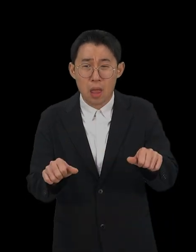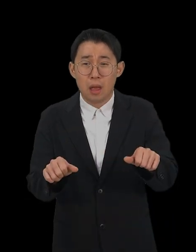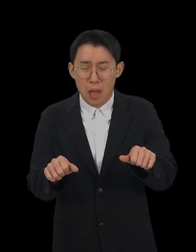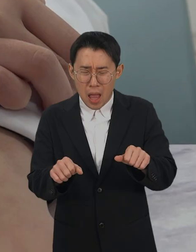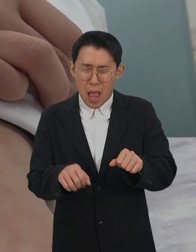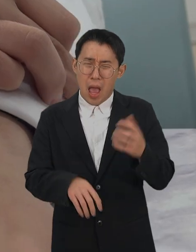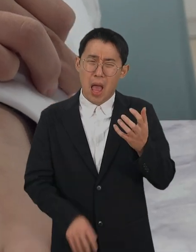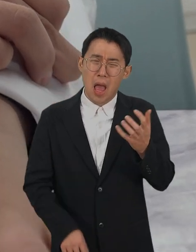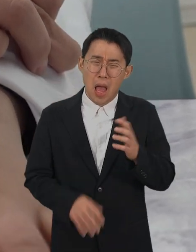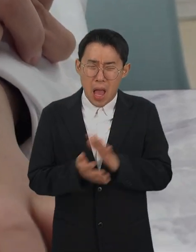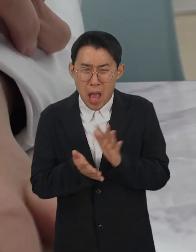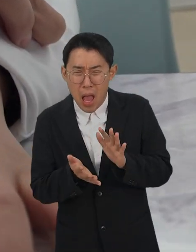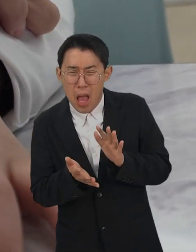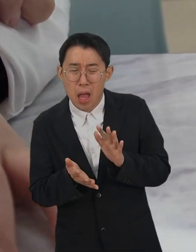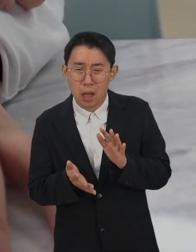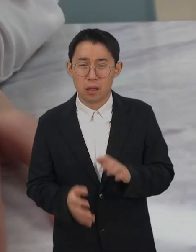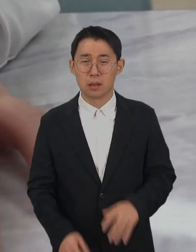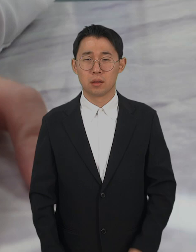아, 뜨거.